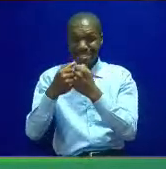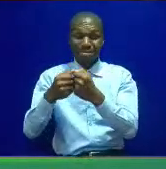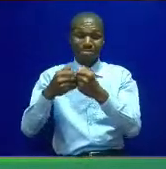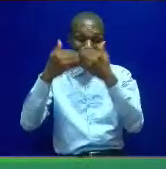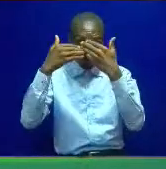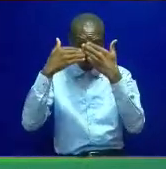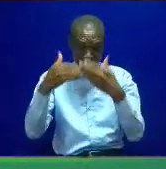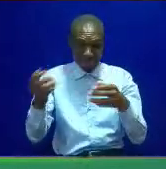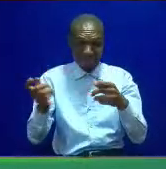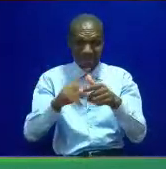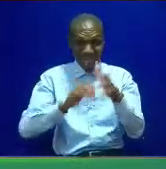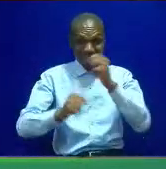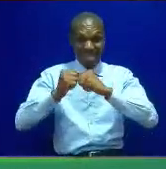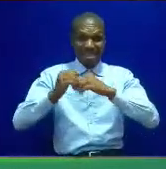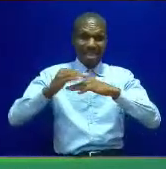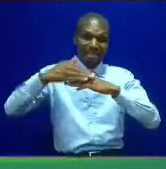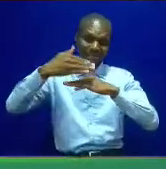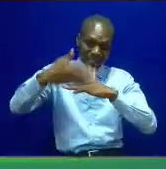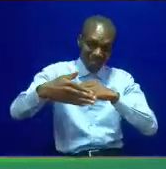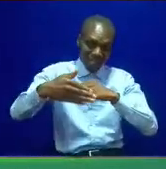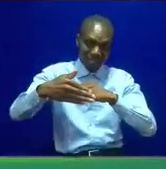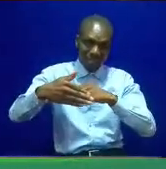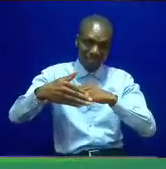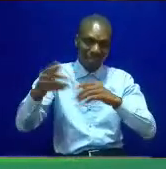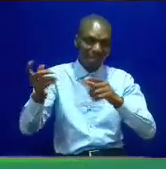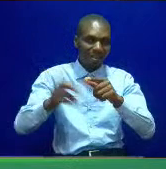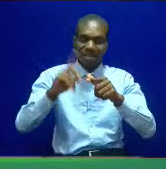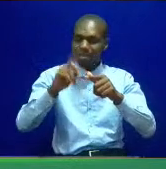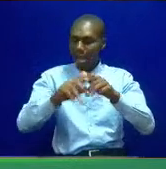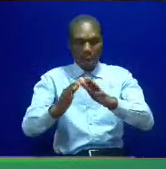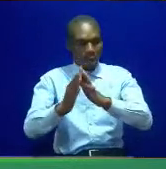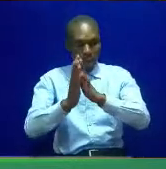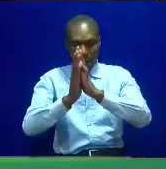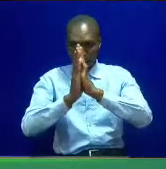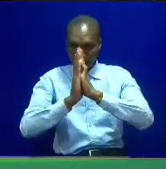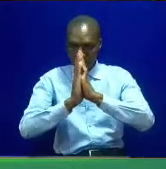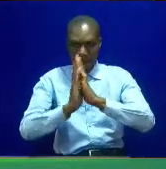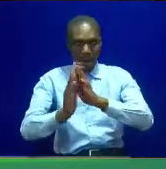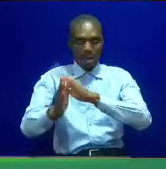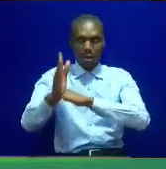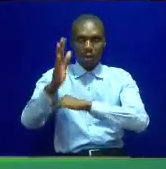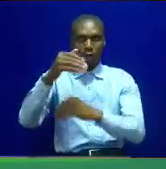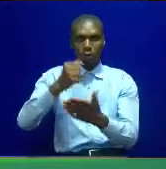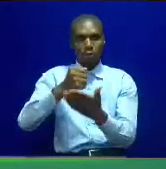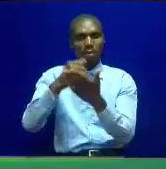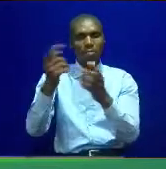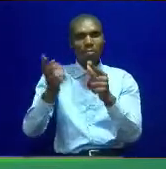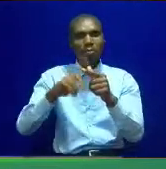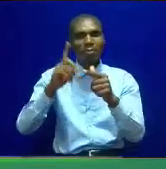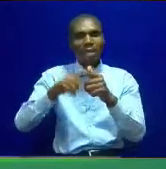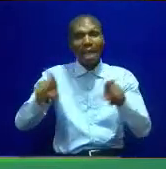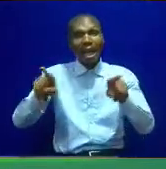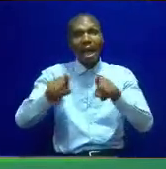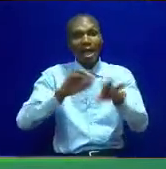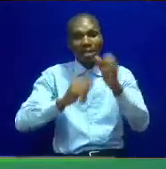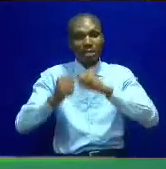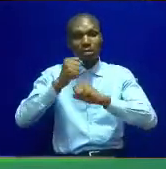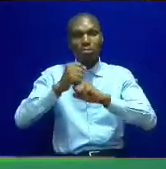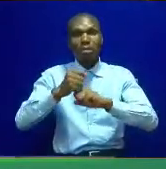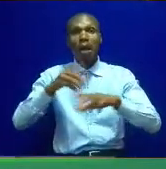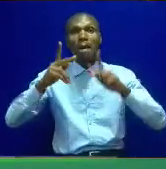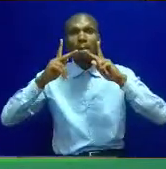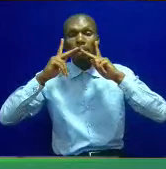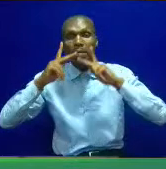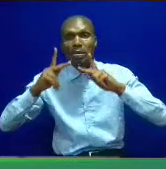omwako yo togo chikoso o 2023 etogo sabana nyasanya ale go tokonya elinde onyale ko ba omwako bwo murembe